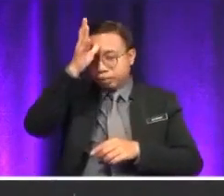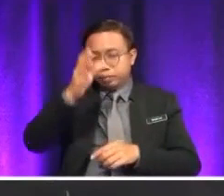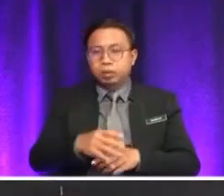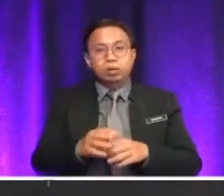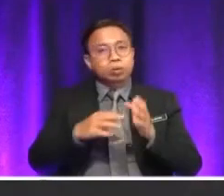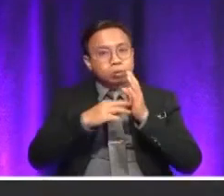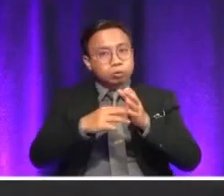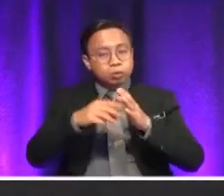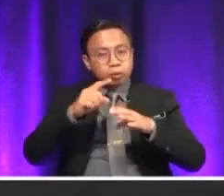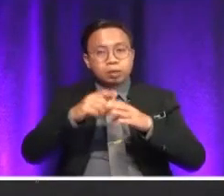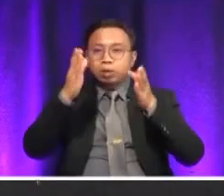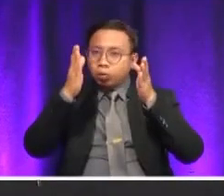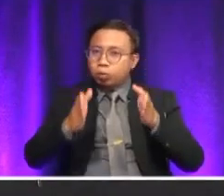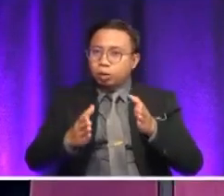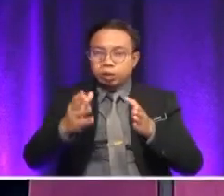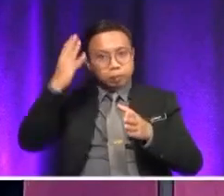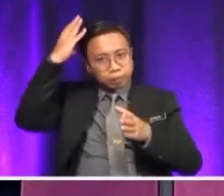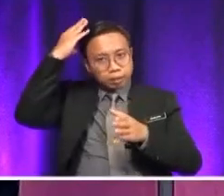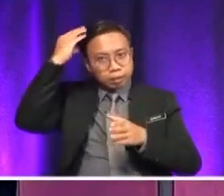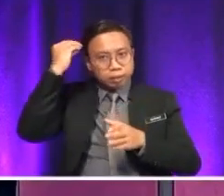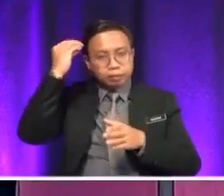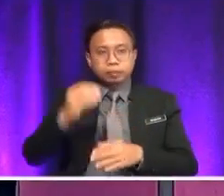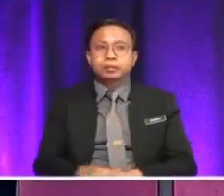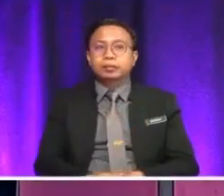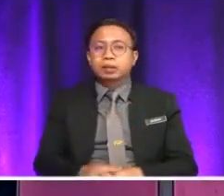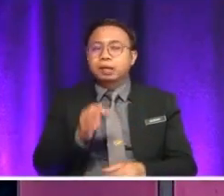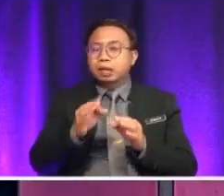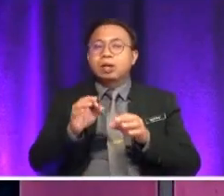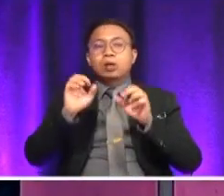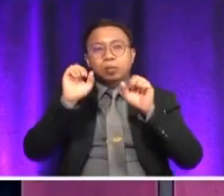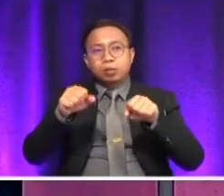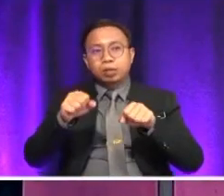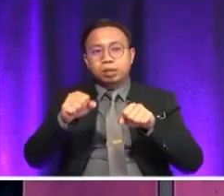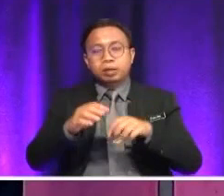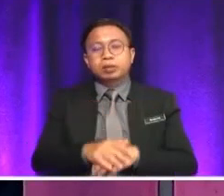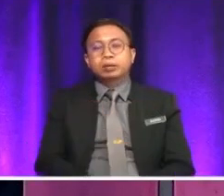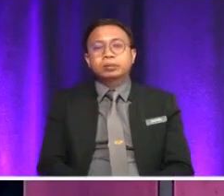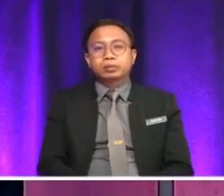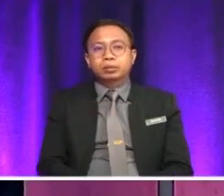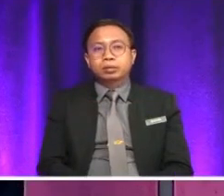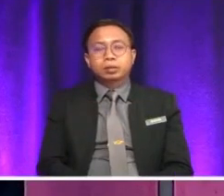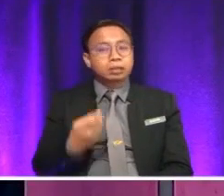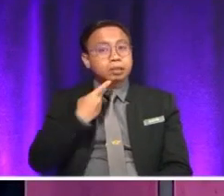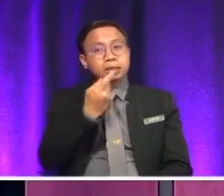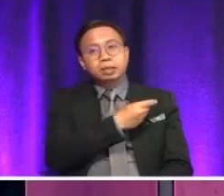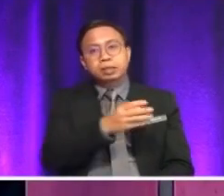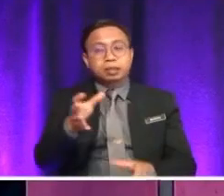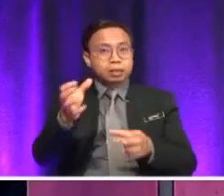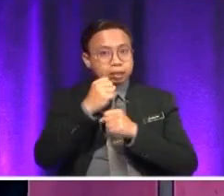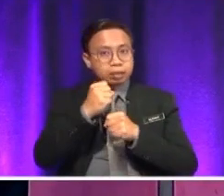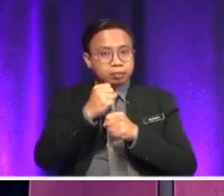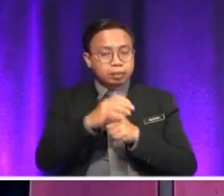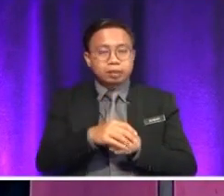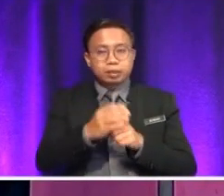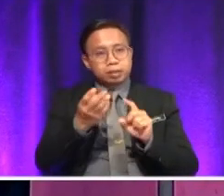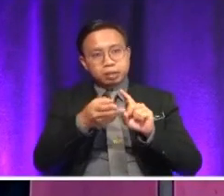merujuk kepada orang yang pakar. Okey, dan juga kalau boleh, okey, biarlah kita dapat apa ni, dapatan